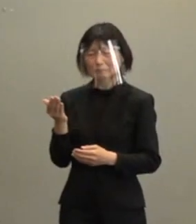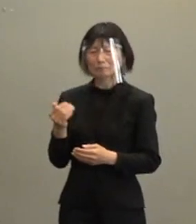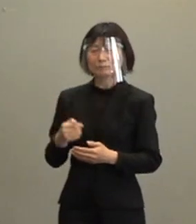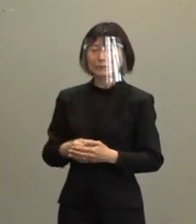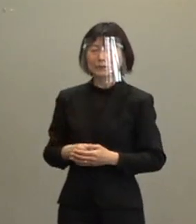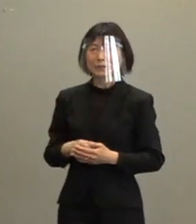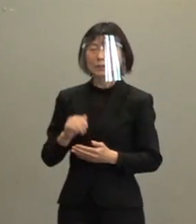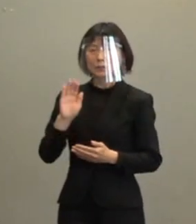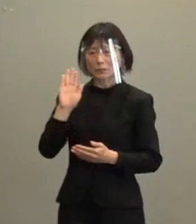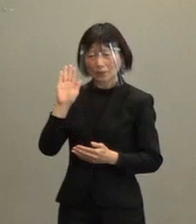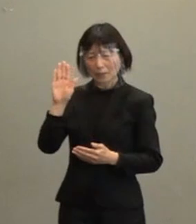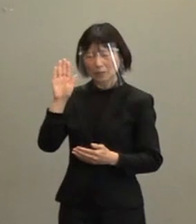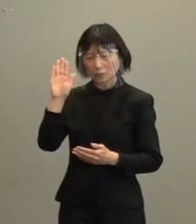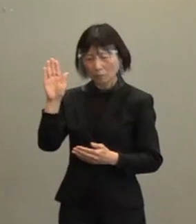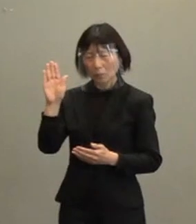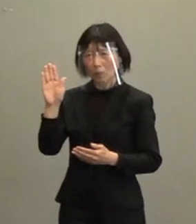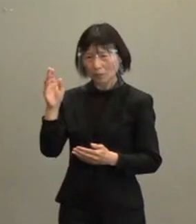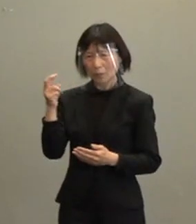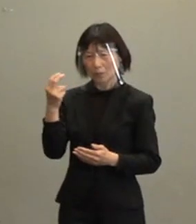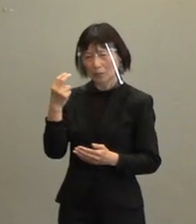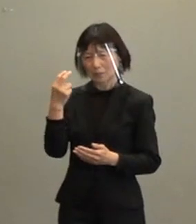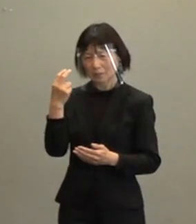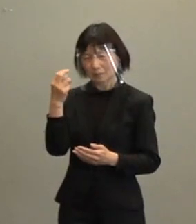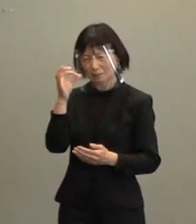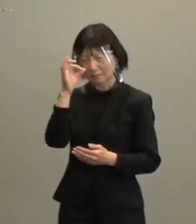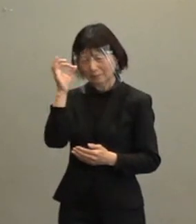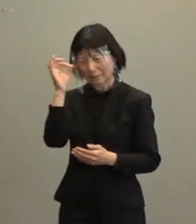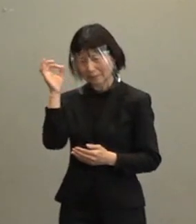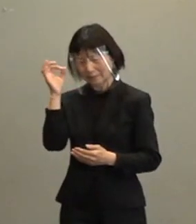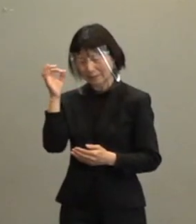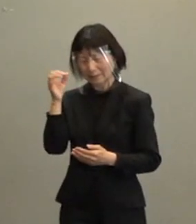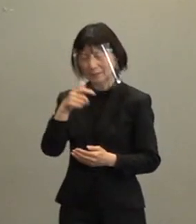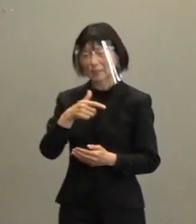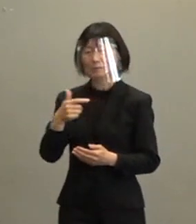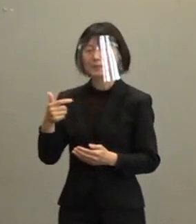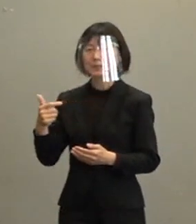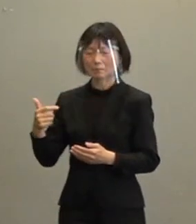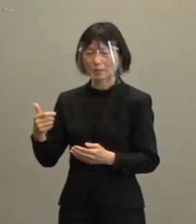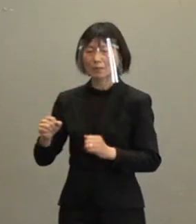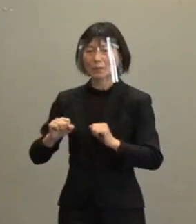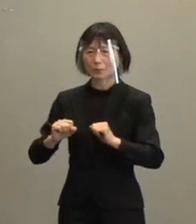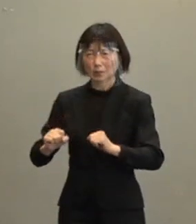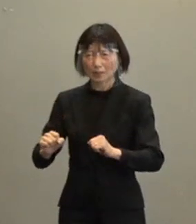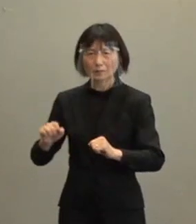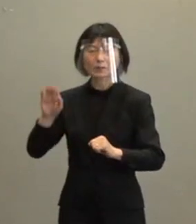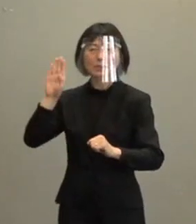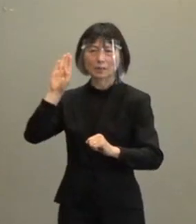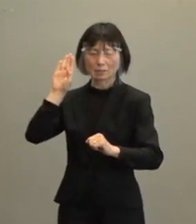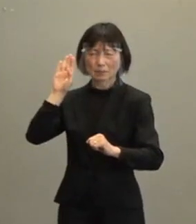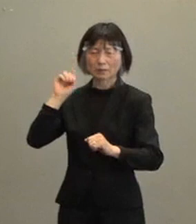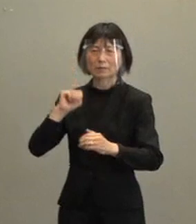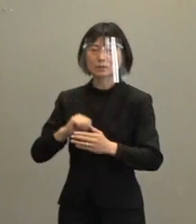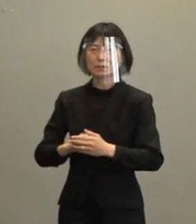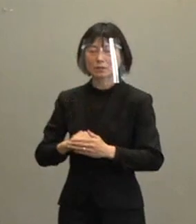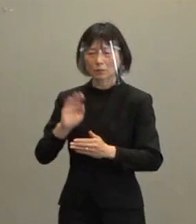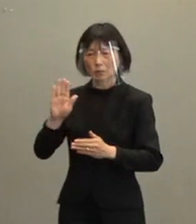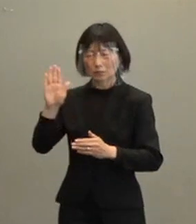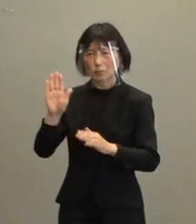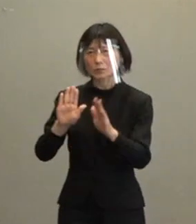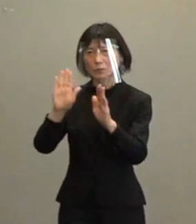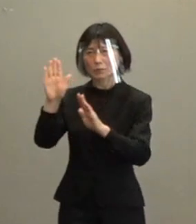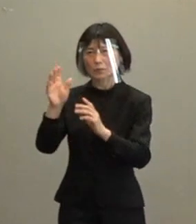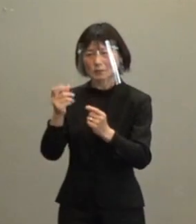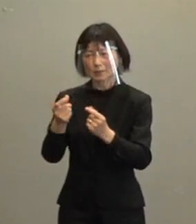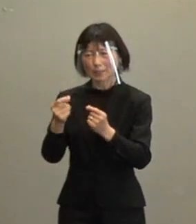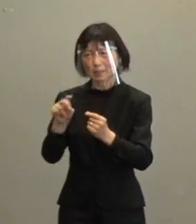この後まだ捜索やさまざまな捜査等を行われるというふうに聞いておりますので、今後の状況をしっ